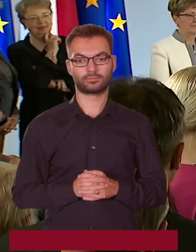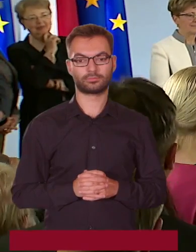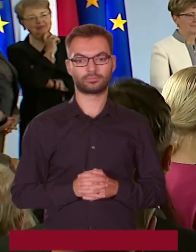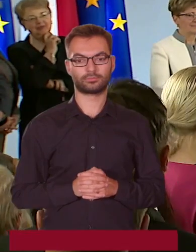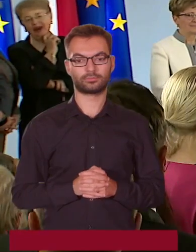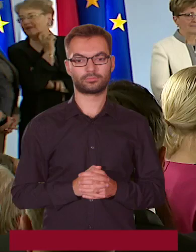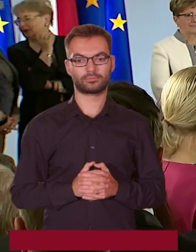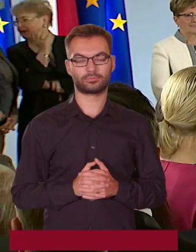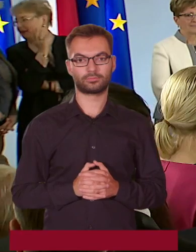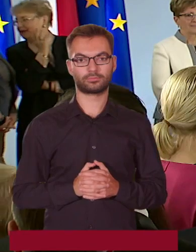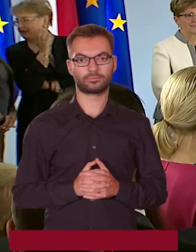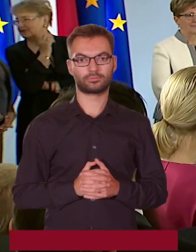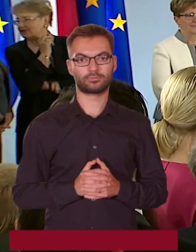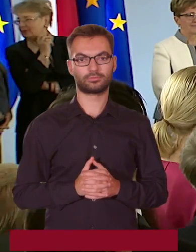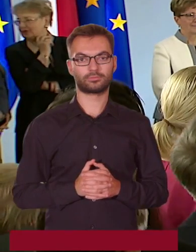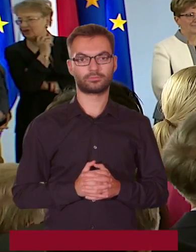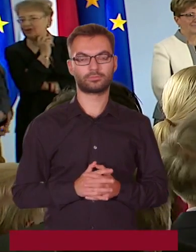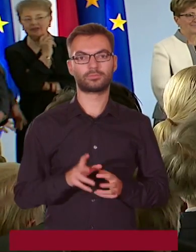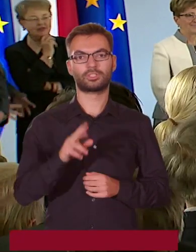Poproszę pana Krzysztofa Brejzę.